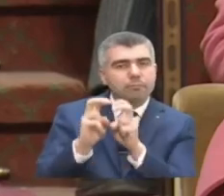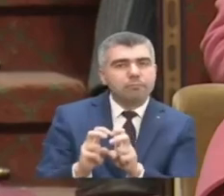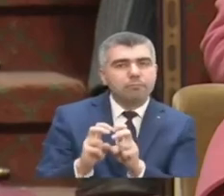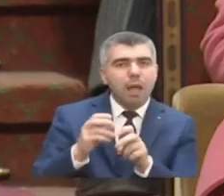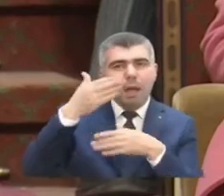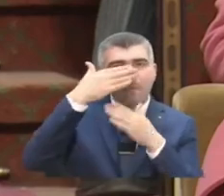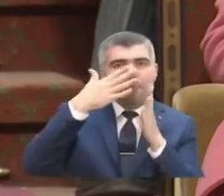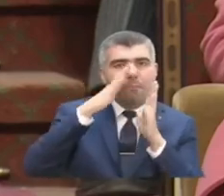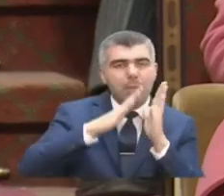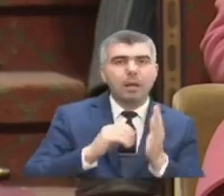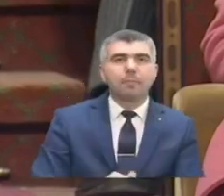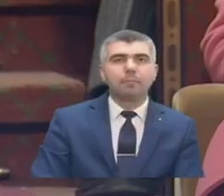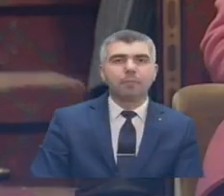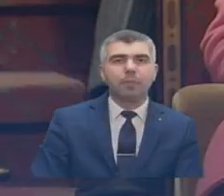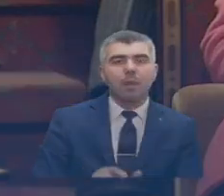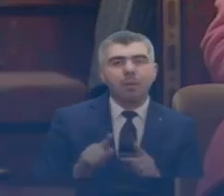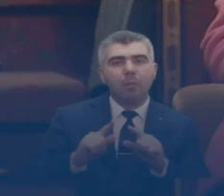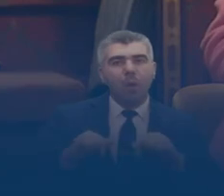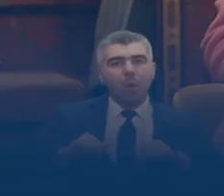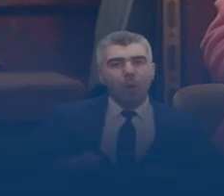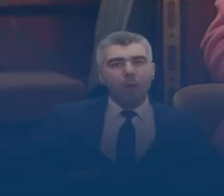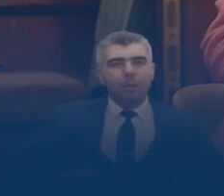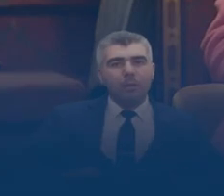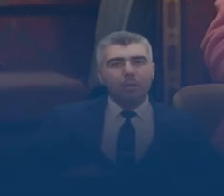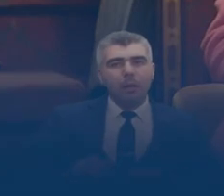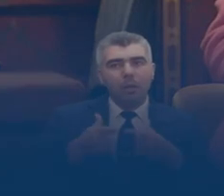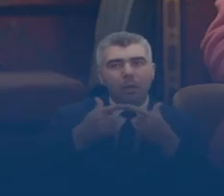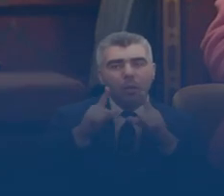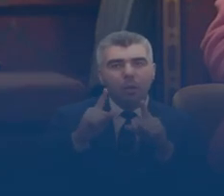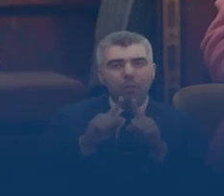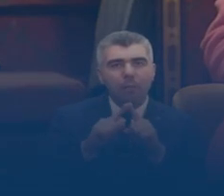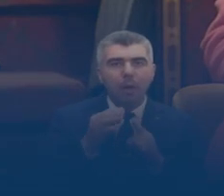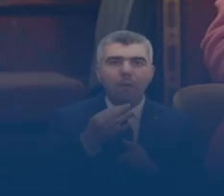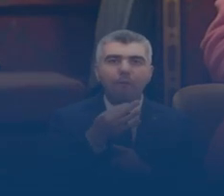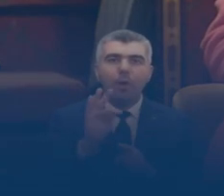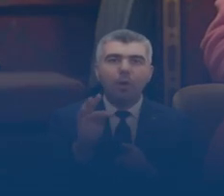يعقل ان يقدم وزير عرضه بالفرنسيه